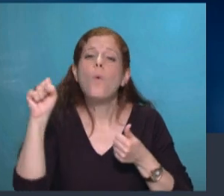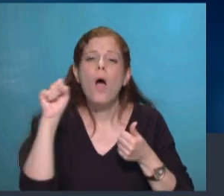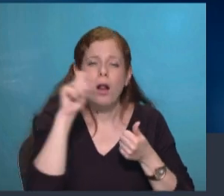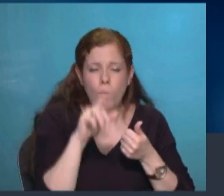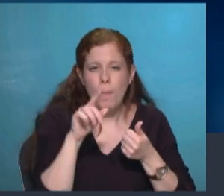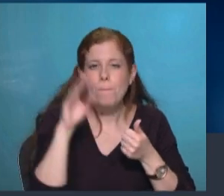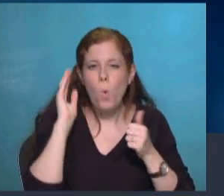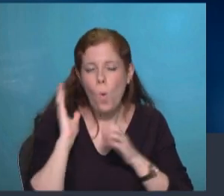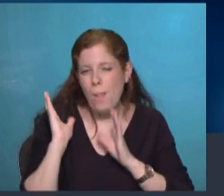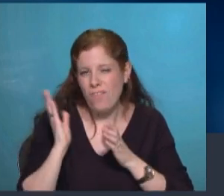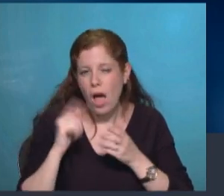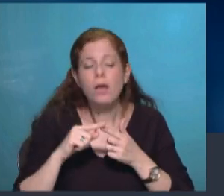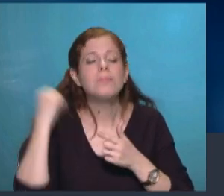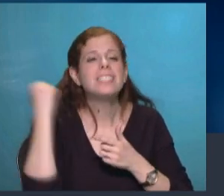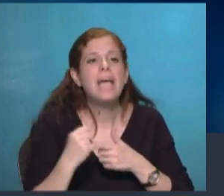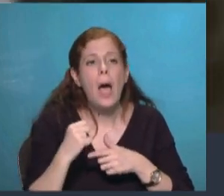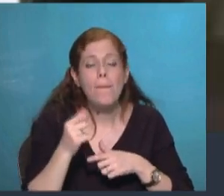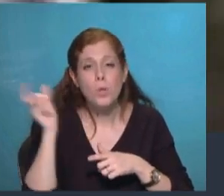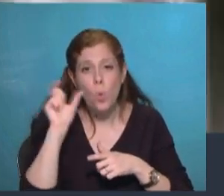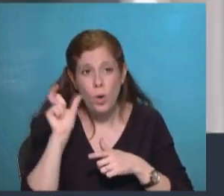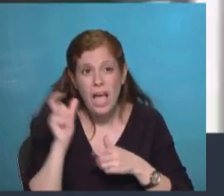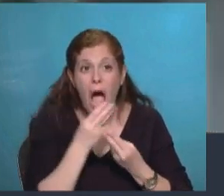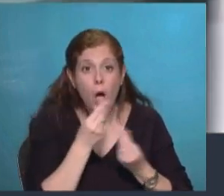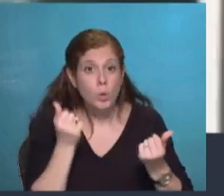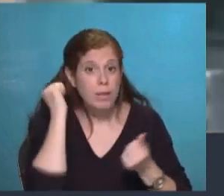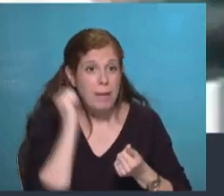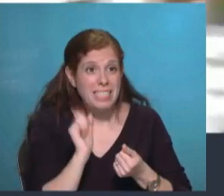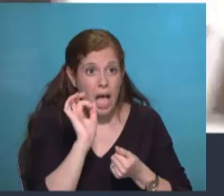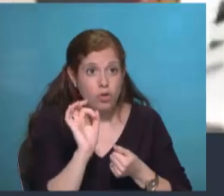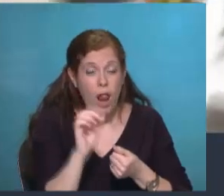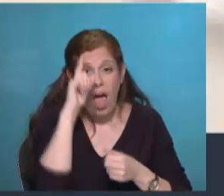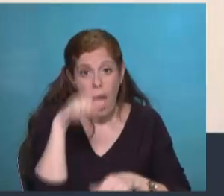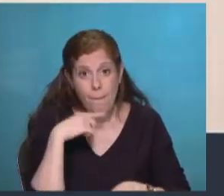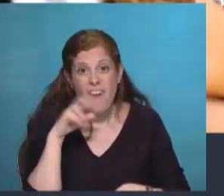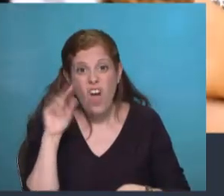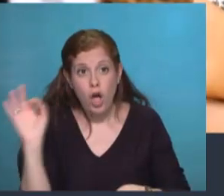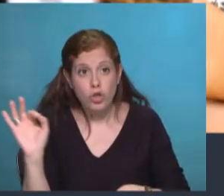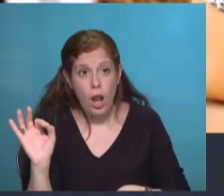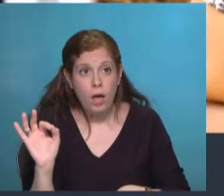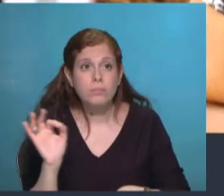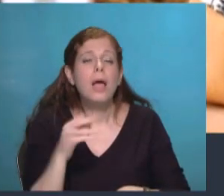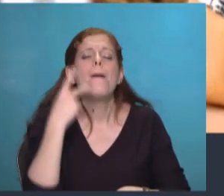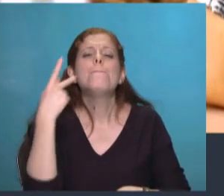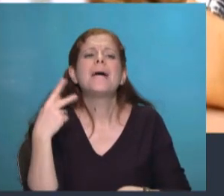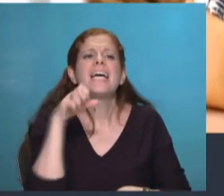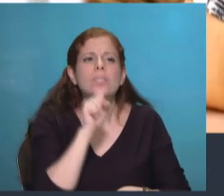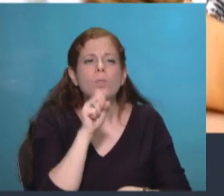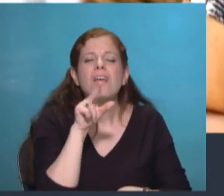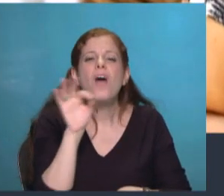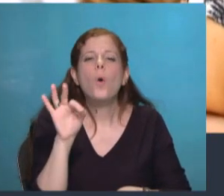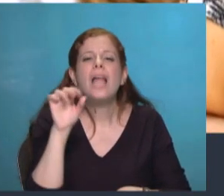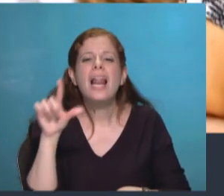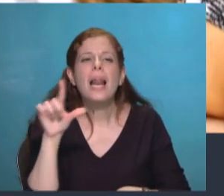אל פחם נרצחה בטורקיה, החשודים ברציחתה, אביה ואחיה. פרחי הסרוסי ואחותה לילי